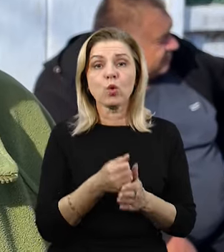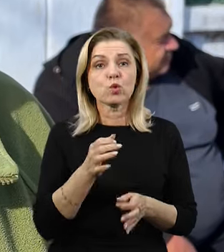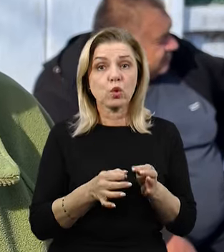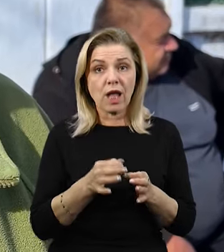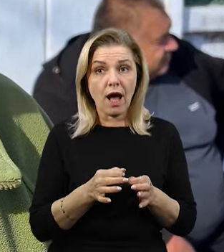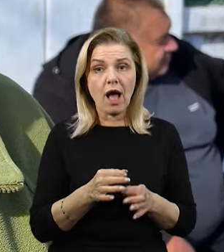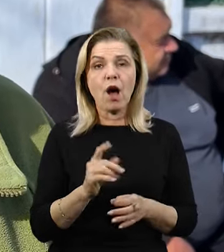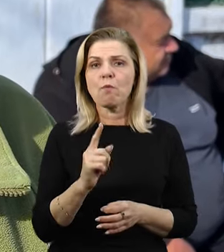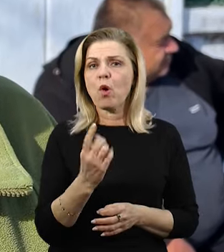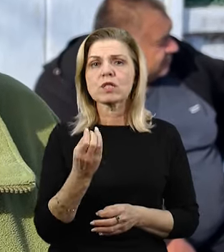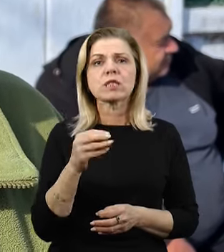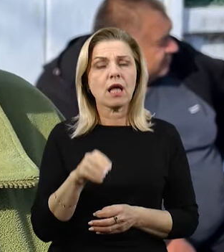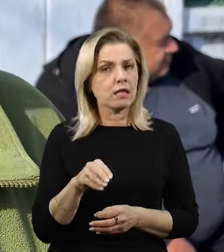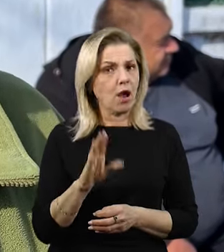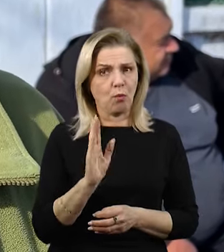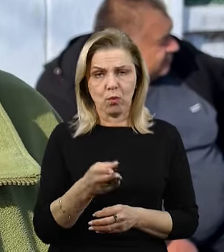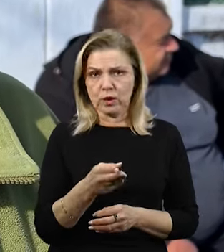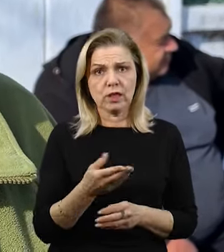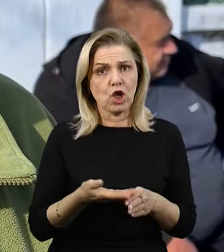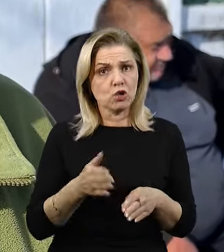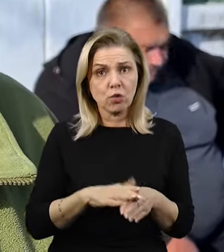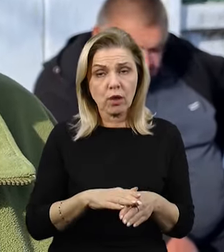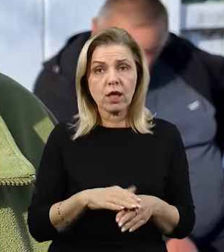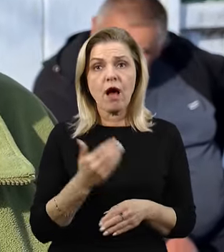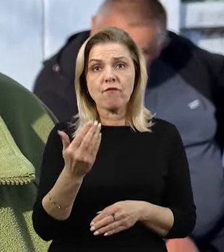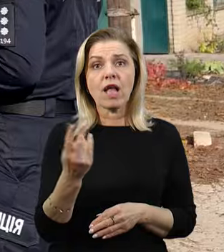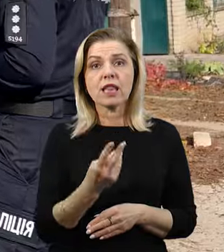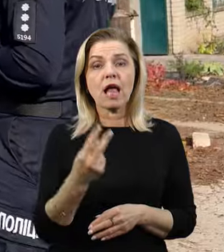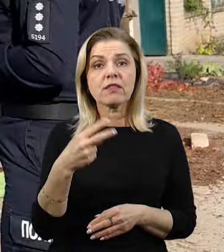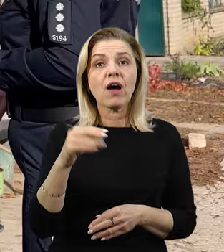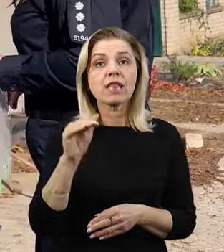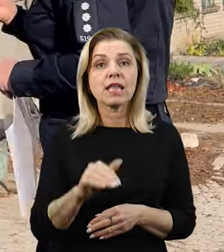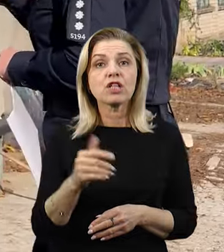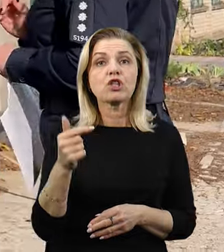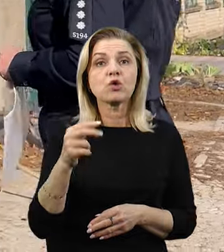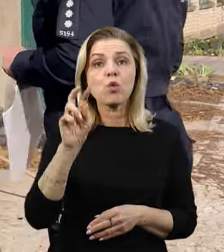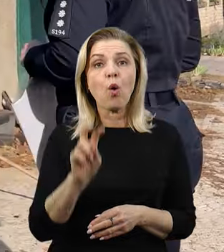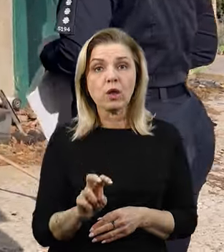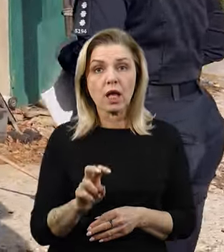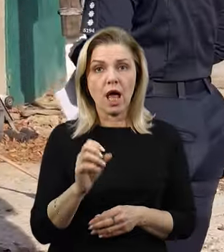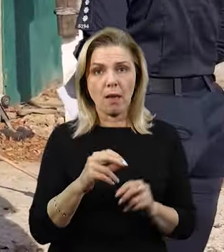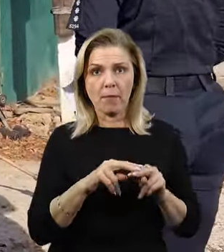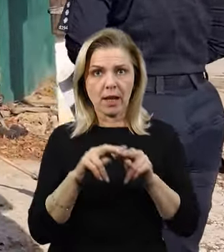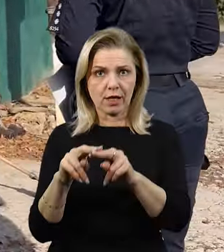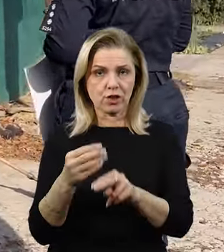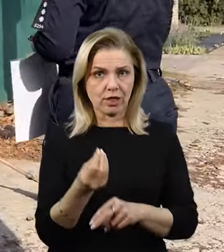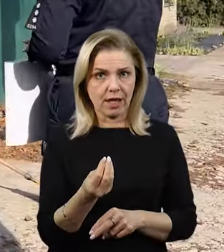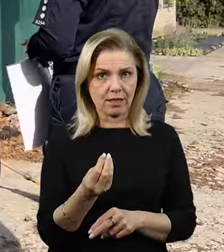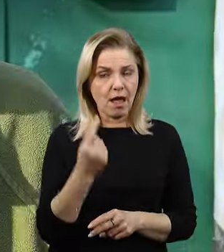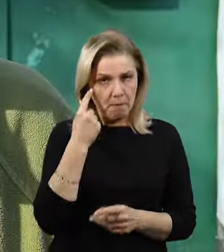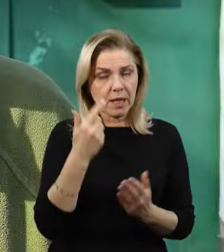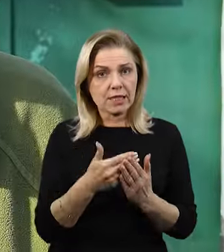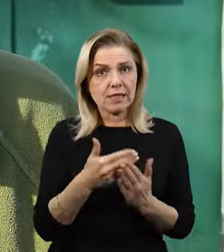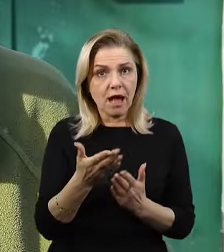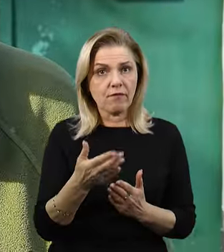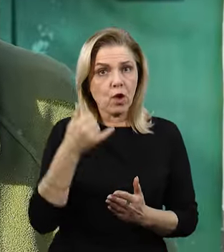що йому стаття бешена, вам треба 20 тисяч доларів внести та саме по такому лицевому счету. І представте себе, дали трубку,